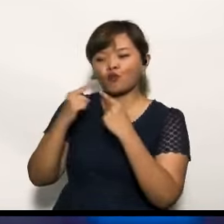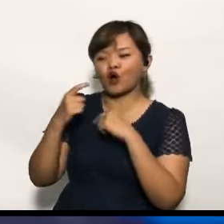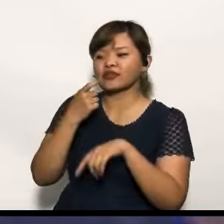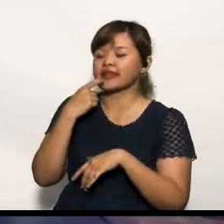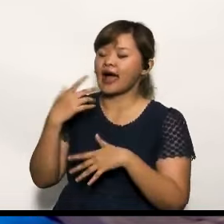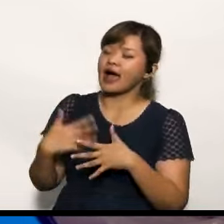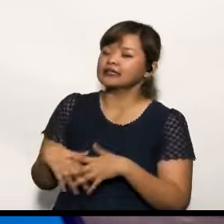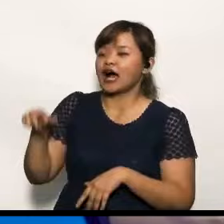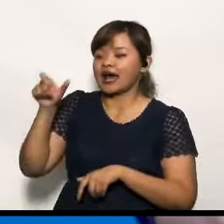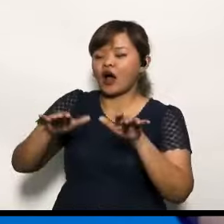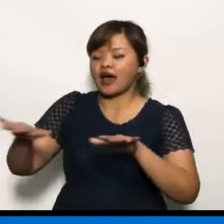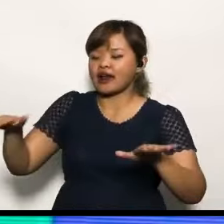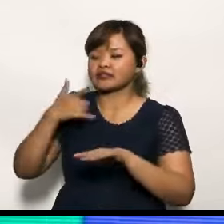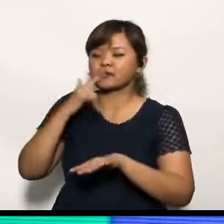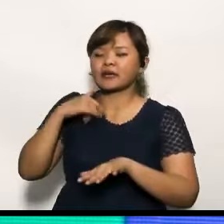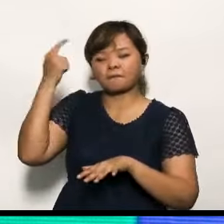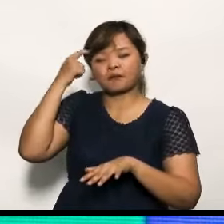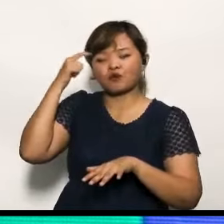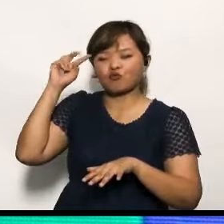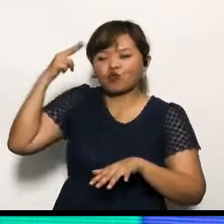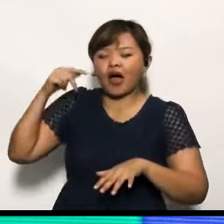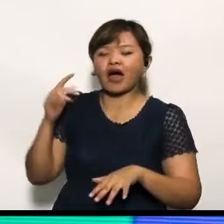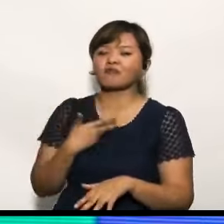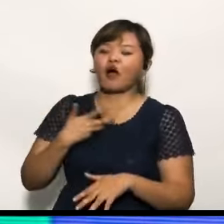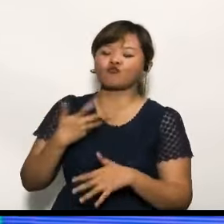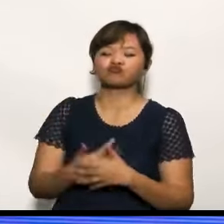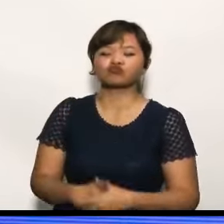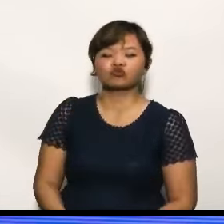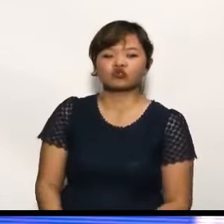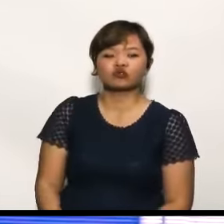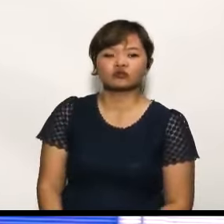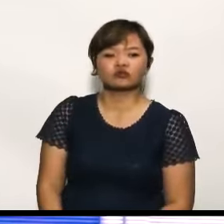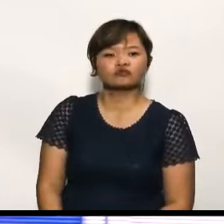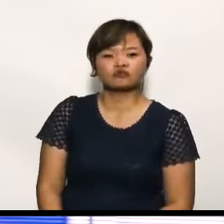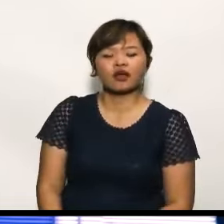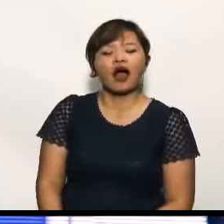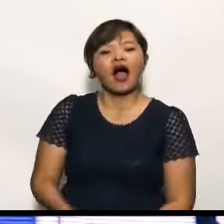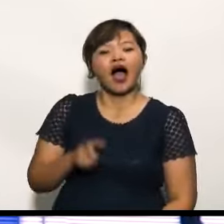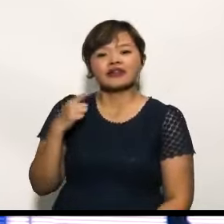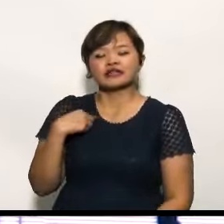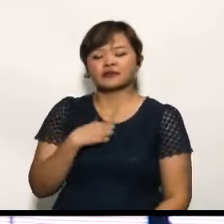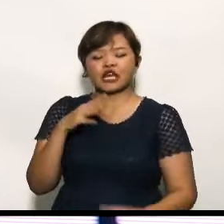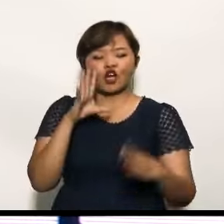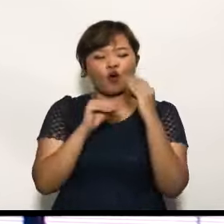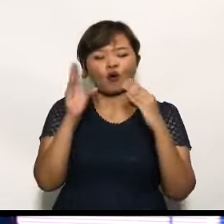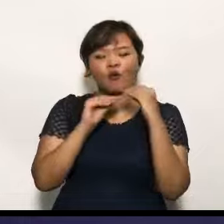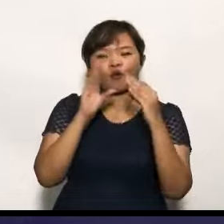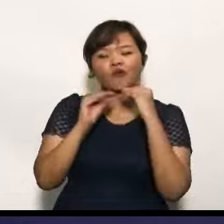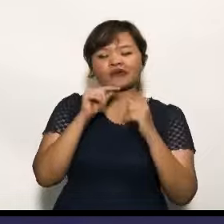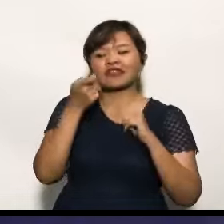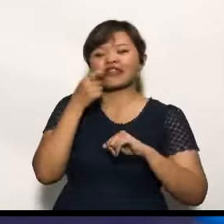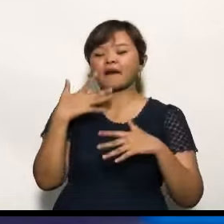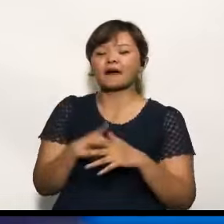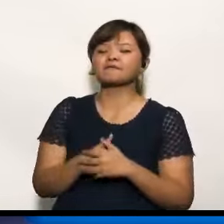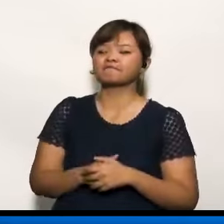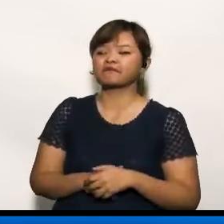gitu. Dan mereka waktu itu bicara tentang satu orang yang ini orang harus berubah gitu.